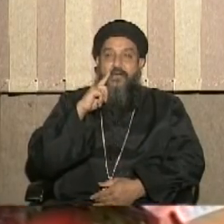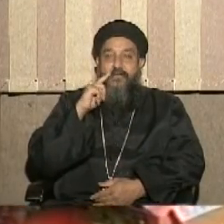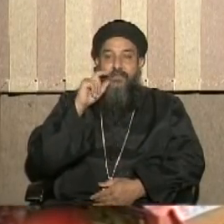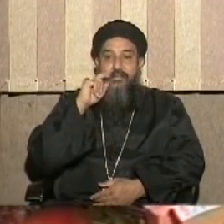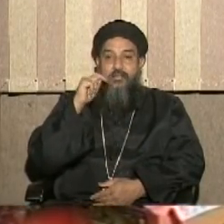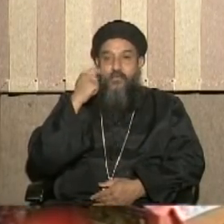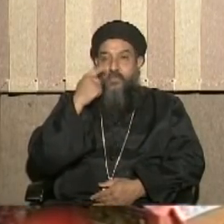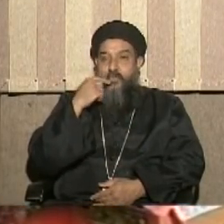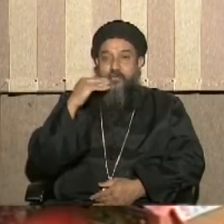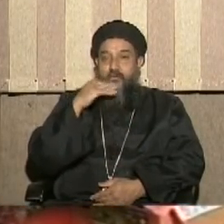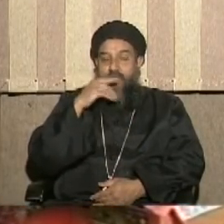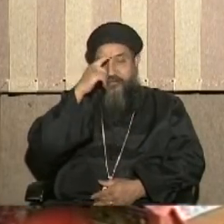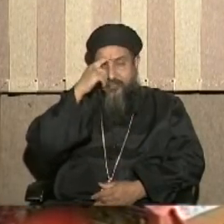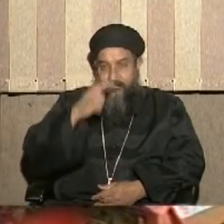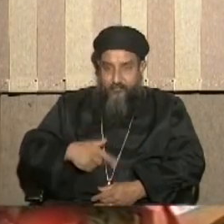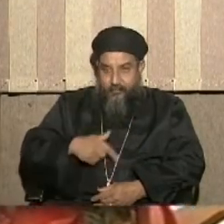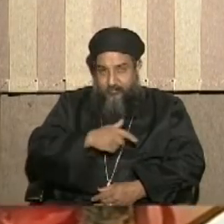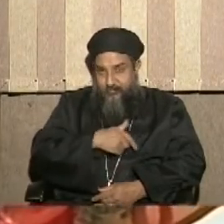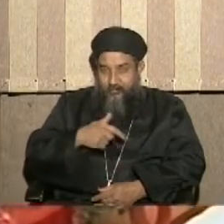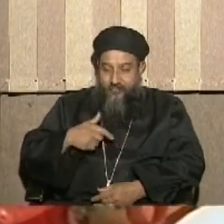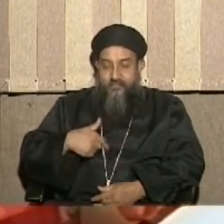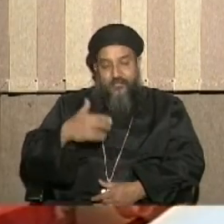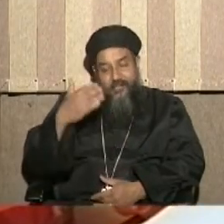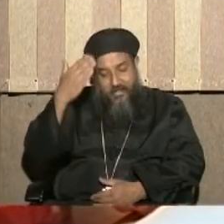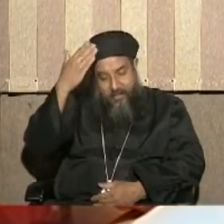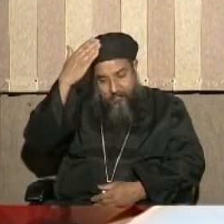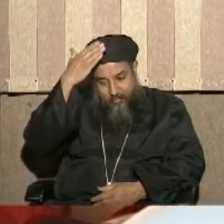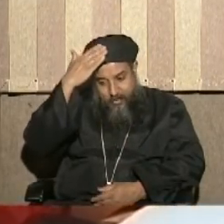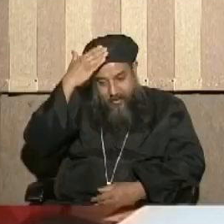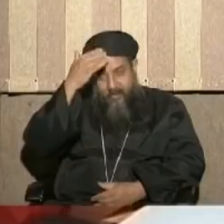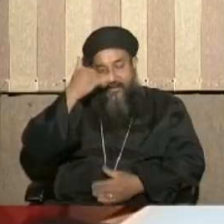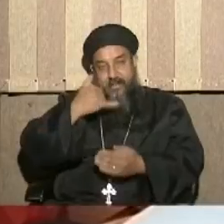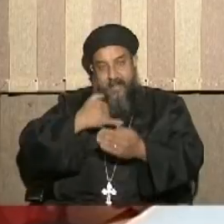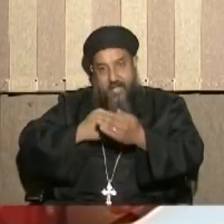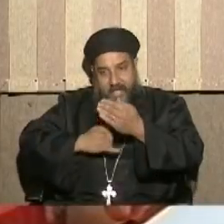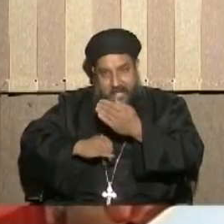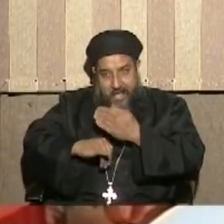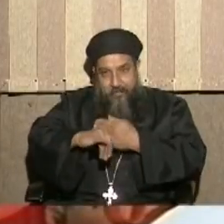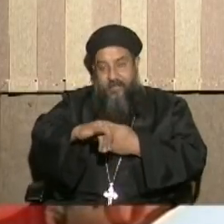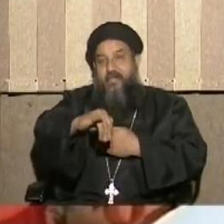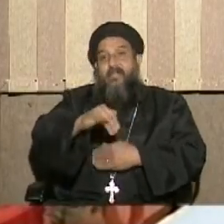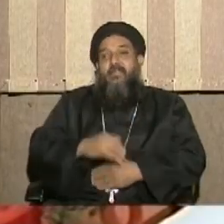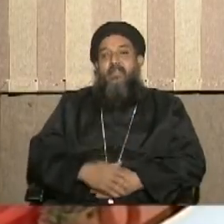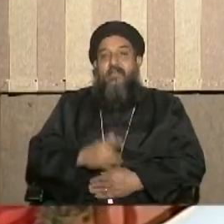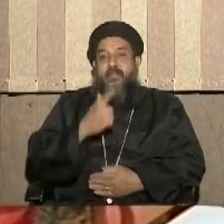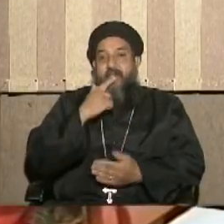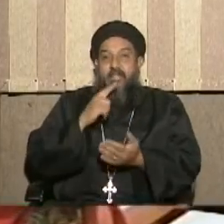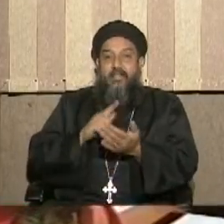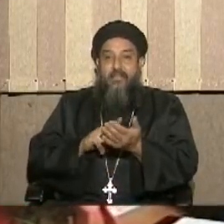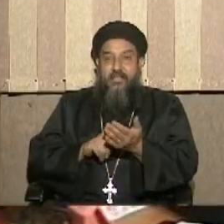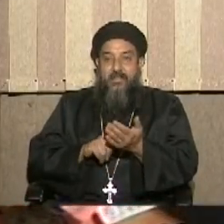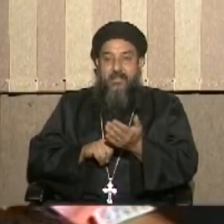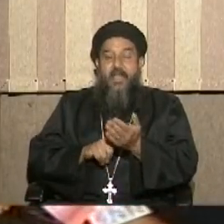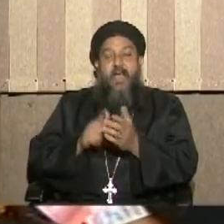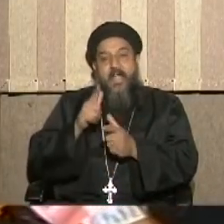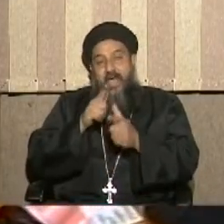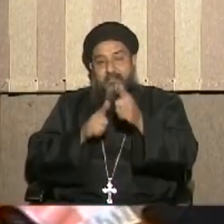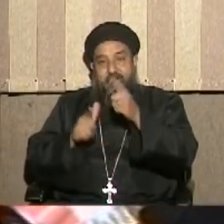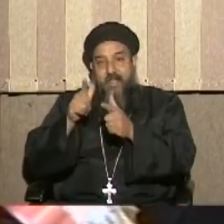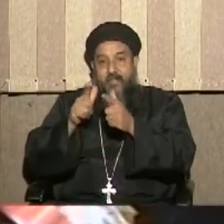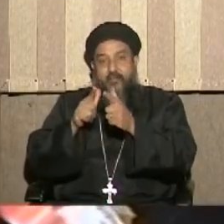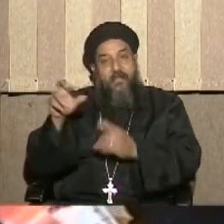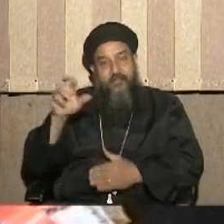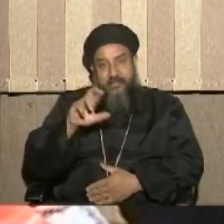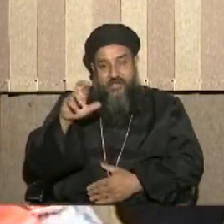بسم الله بلدنا الله قدس الله الواحد أمين. تحل علينا نعمته وبركته الآن وكل أوان دهده وكل أمين. حقيقة الأفلام